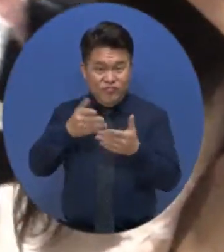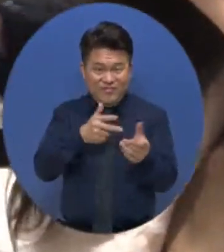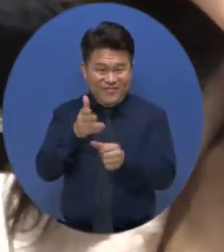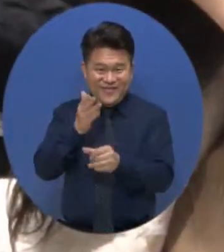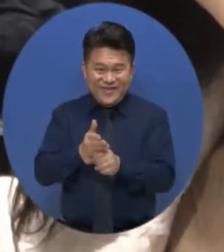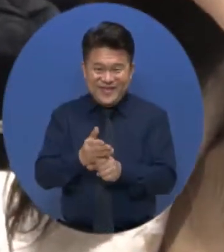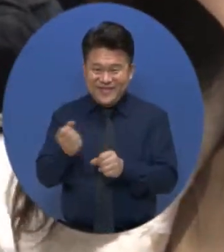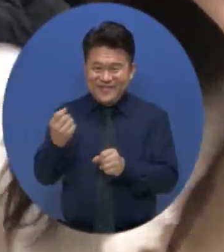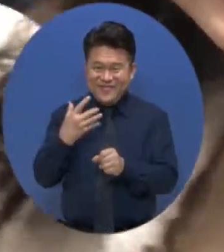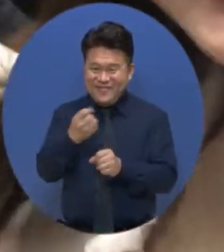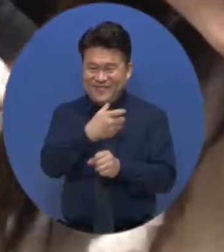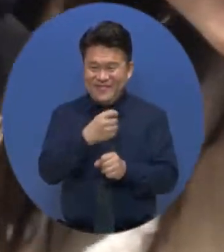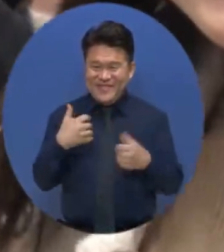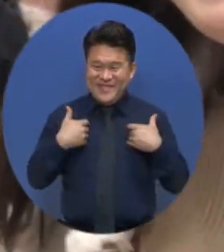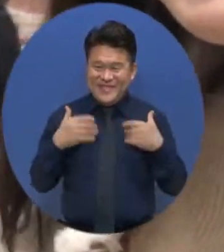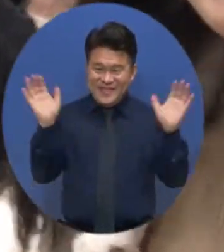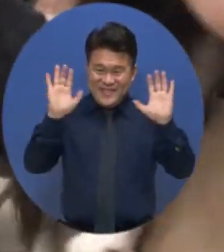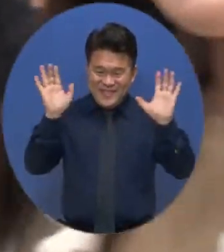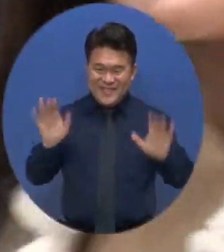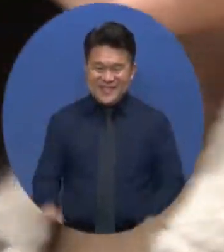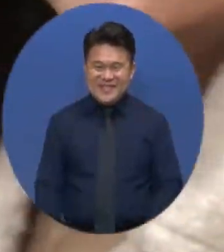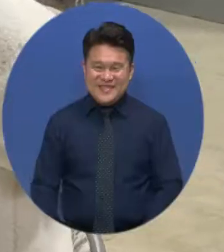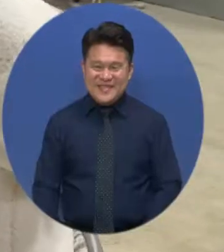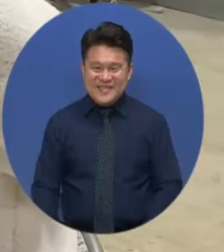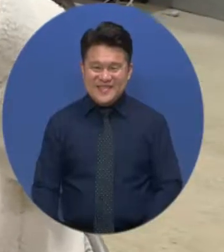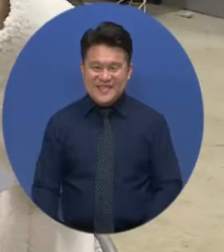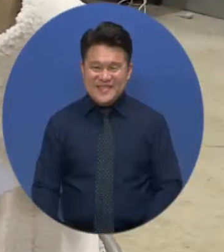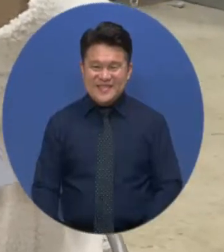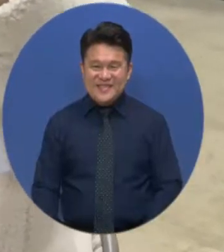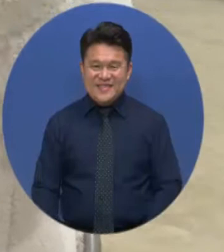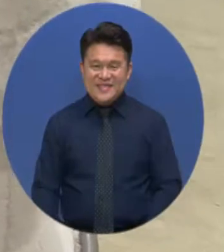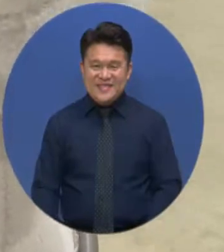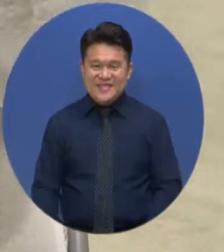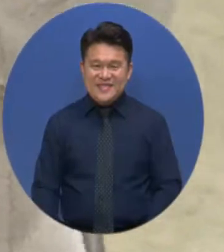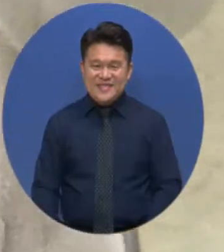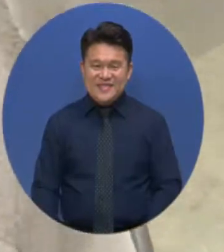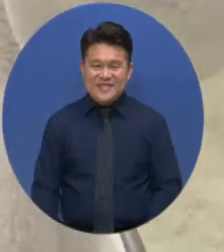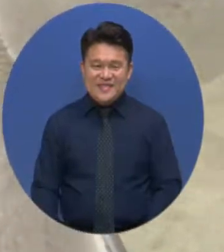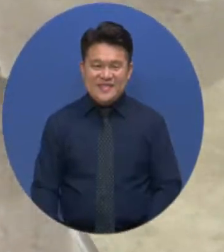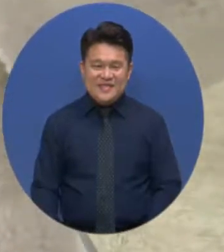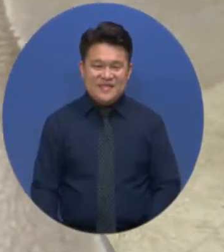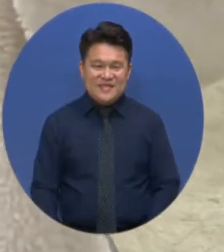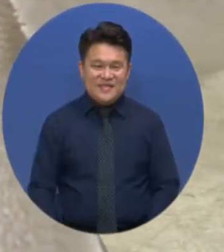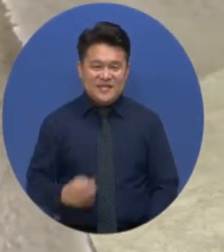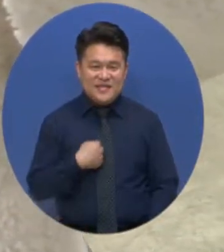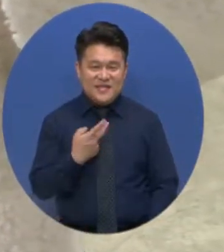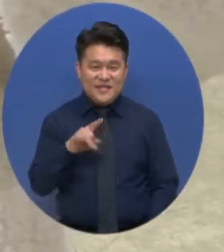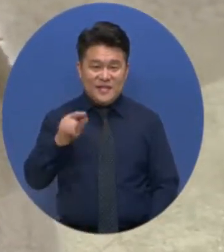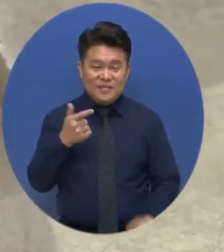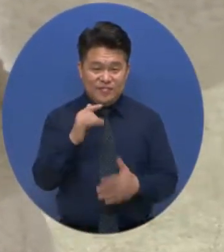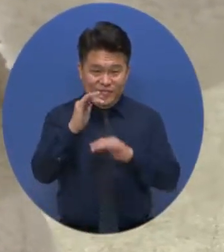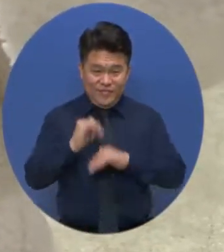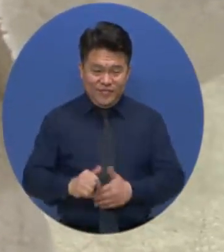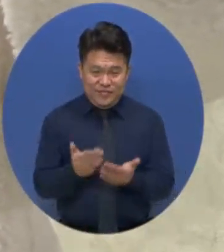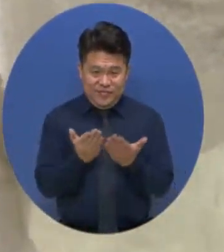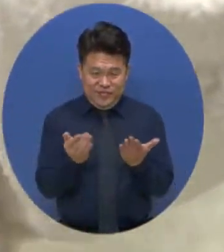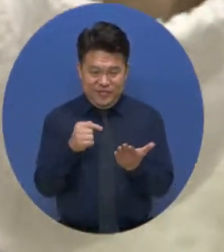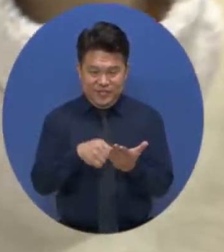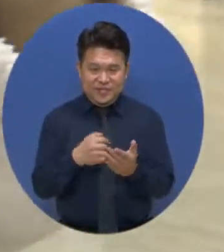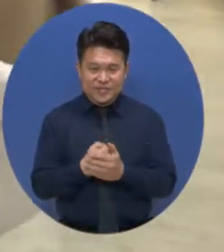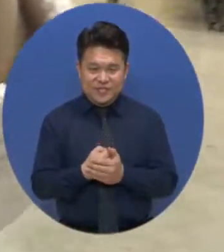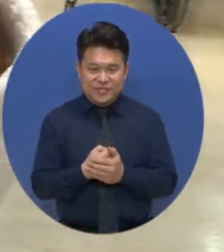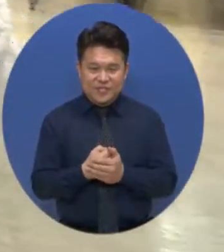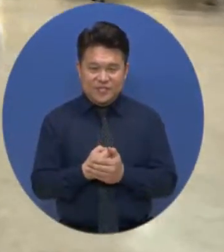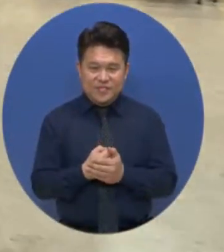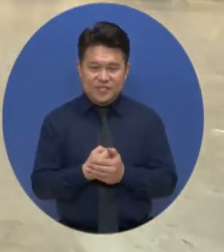해주세요. 반가워요. 네. 네, 이게 저의 대본 대사입니다.